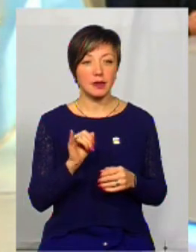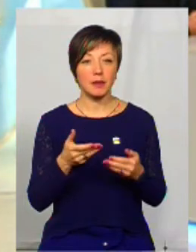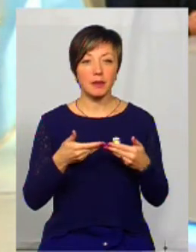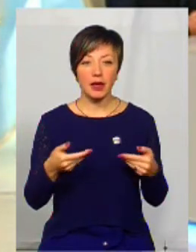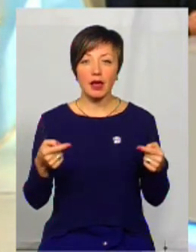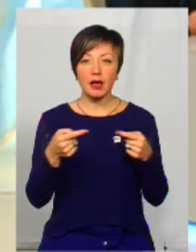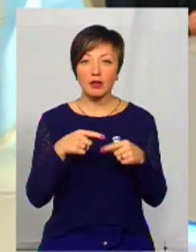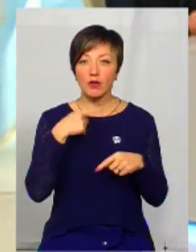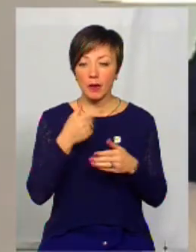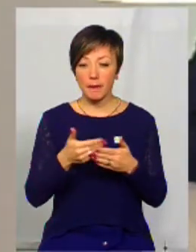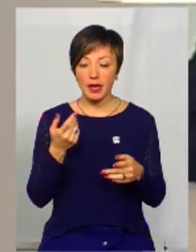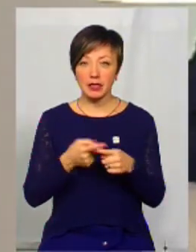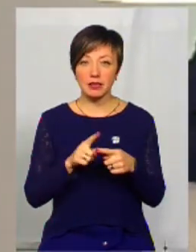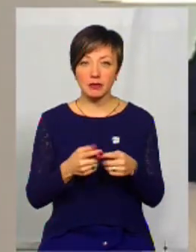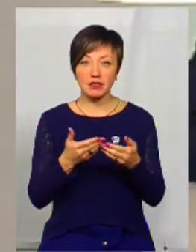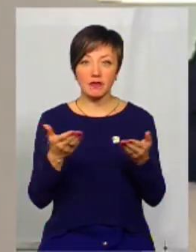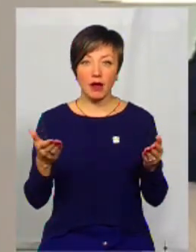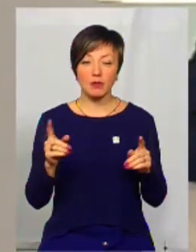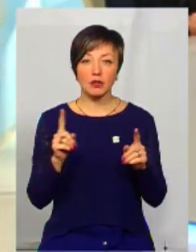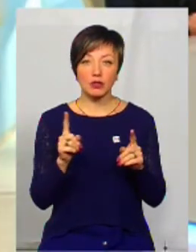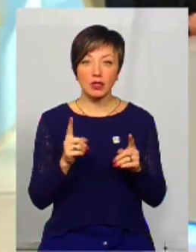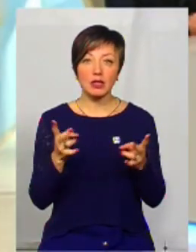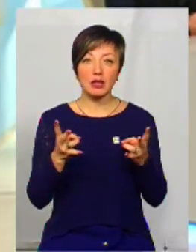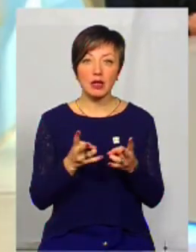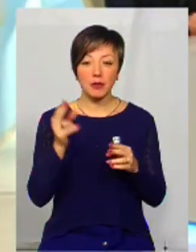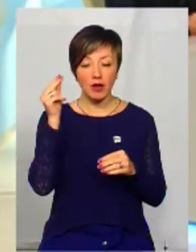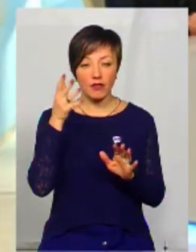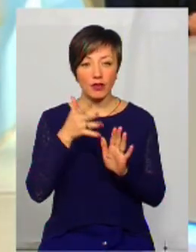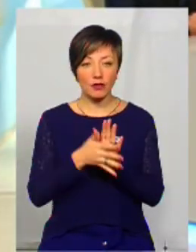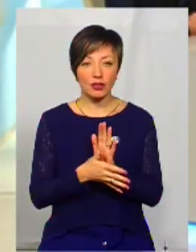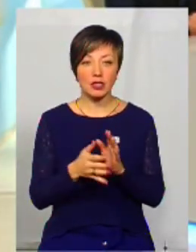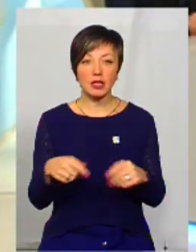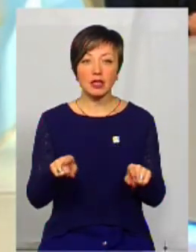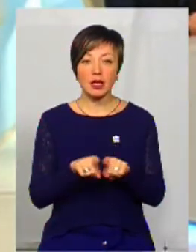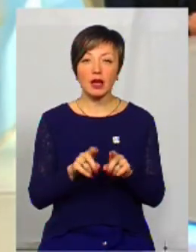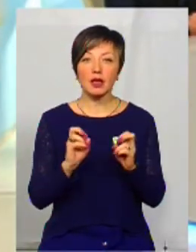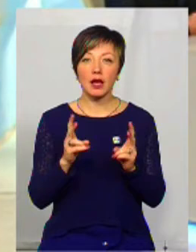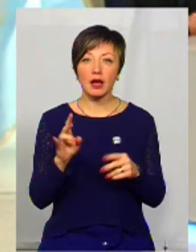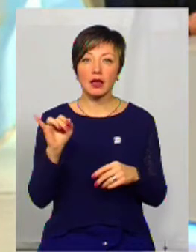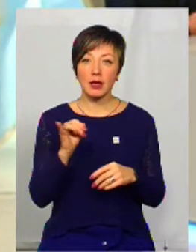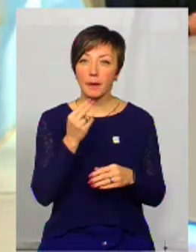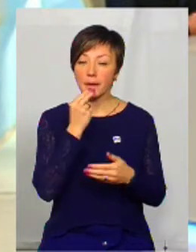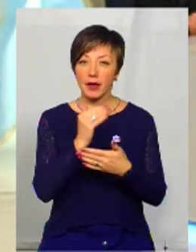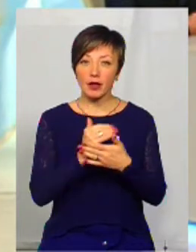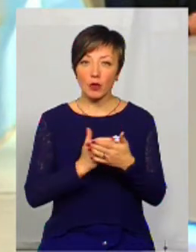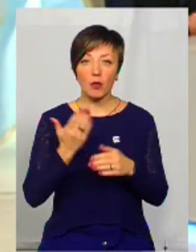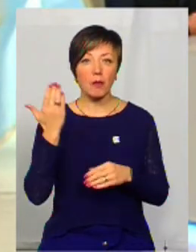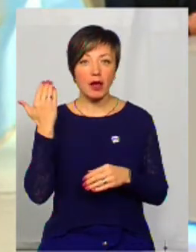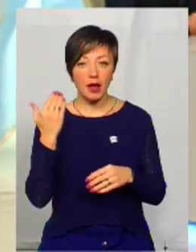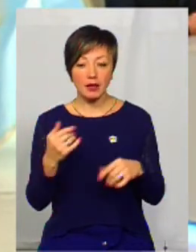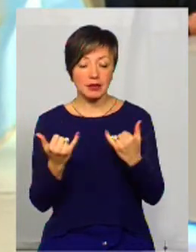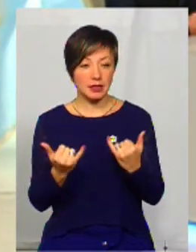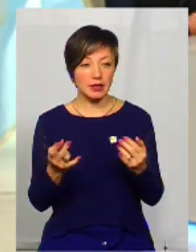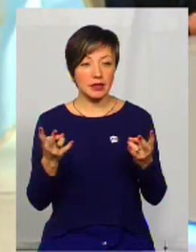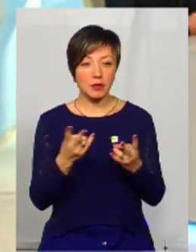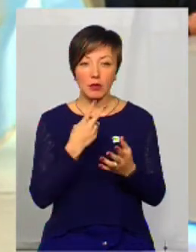ми якраз і говорили перед цим з вами про те, що їх його треба ще вивчити, і так як і меню, і попереднє, так